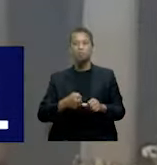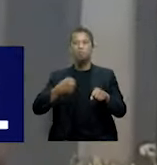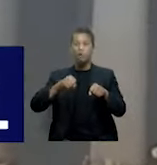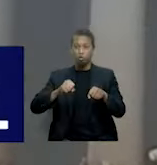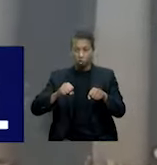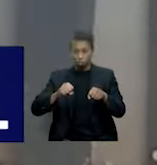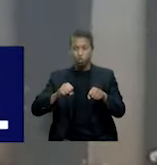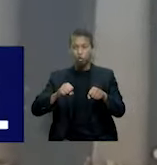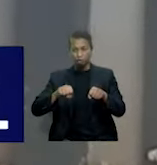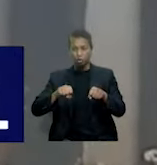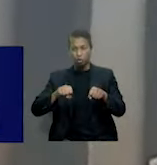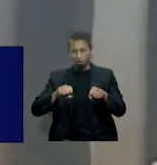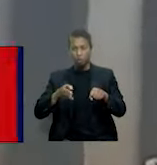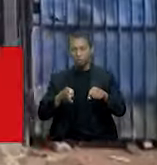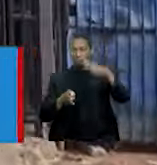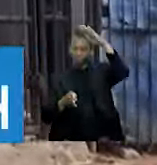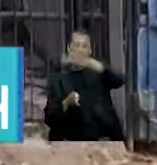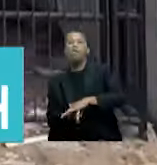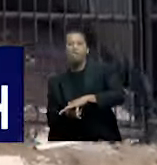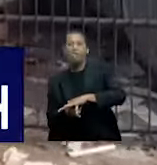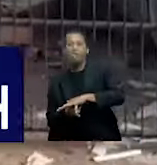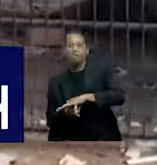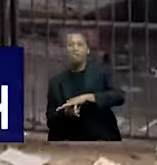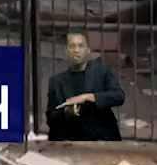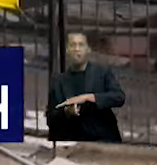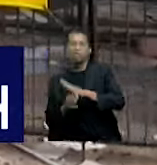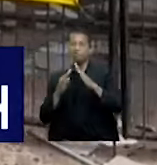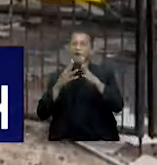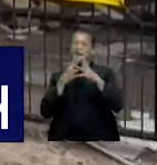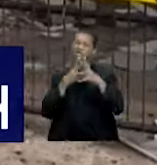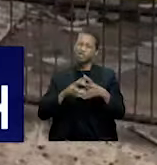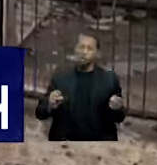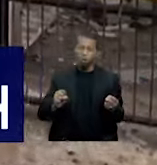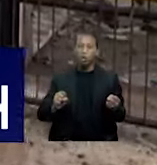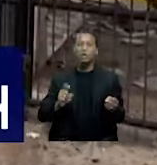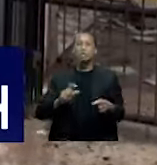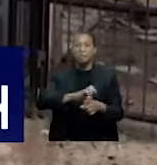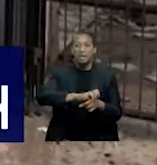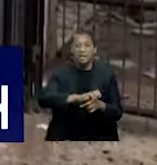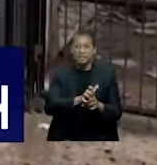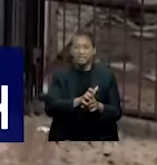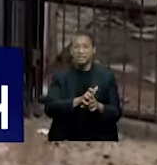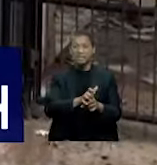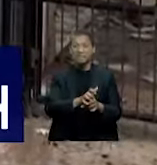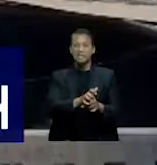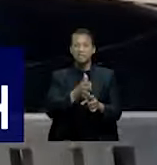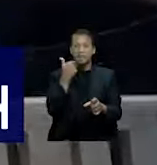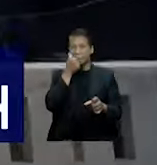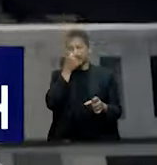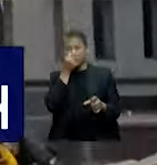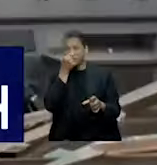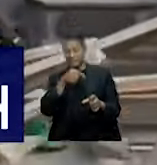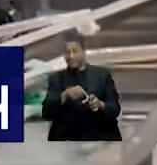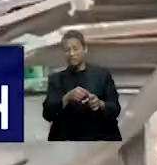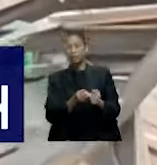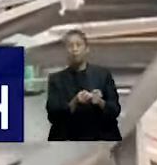tertimpa puing-puing rumah. Rumah milik Melisa ini hancur berantakan akibat ledakan gas Kamis subuh. Tiga orang penghuni rumah mengalami luka-luka